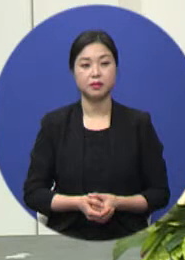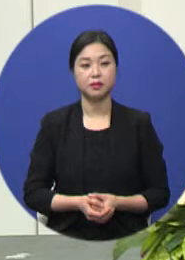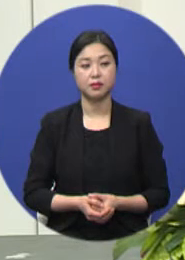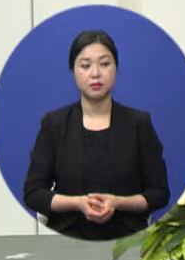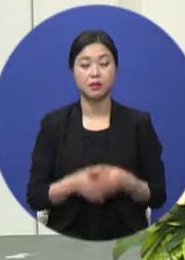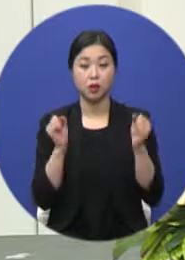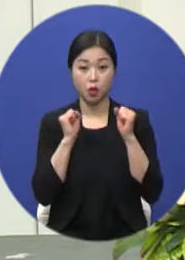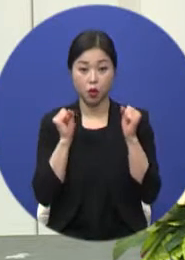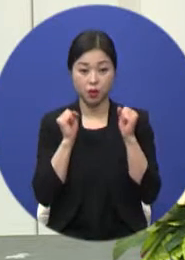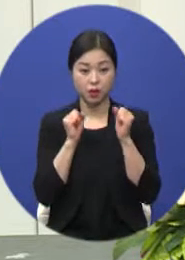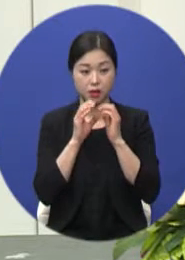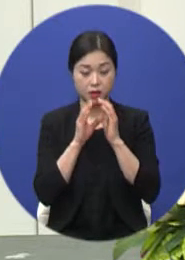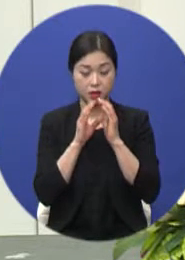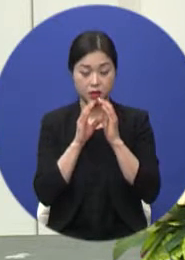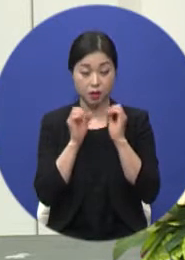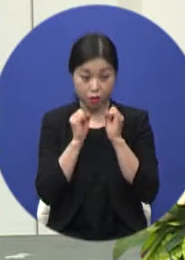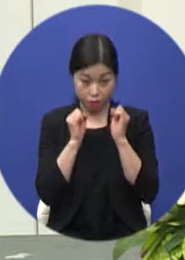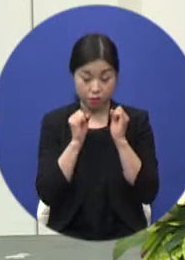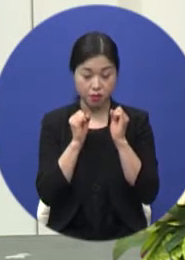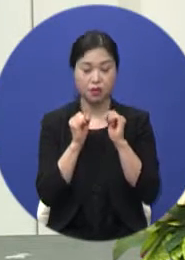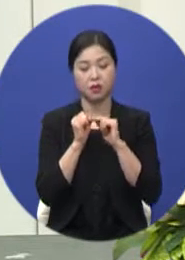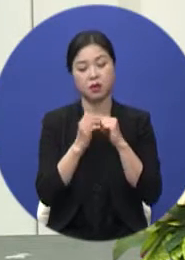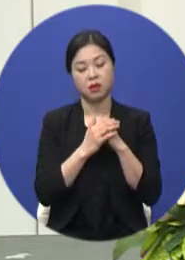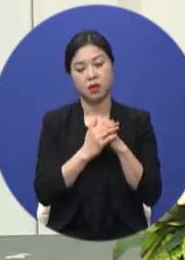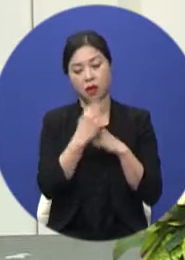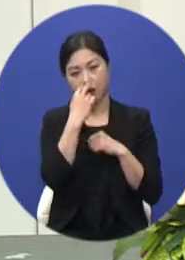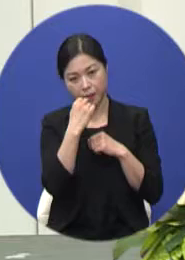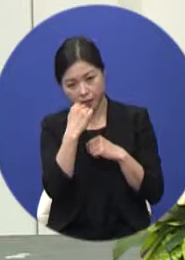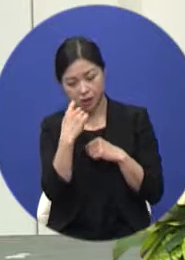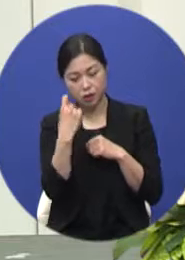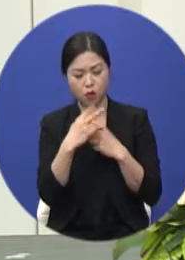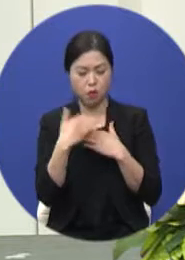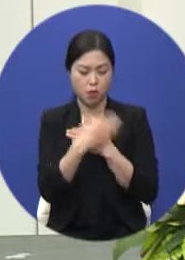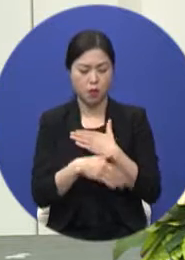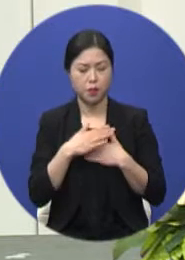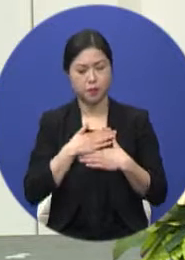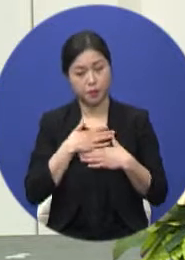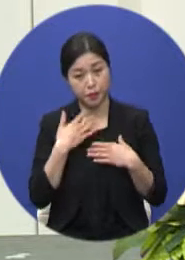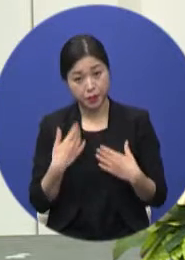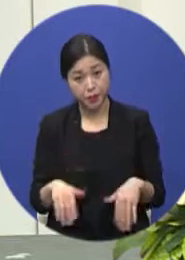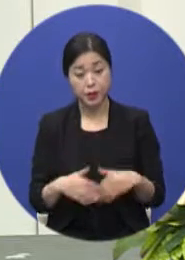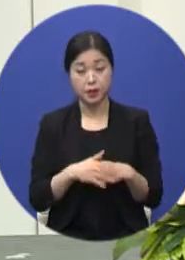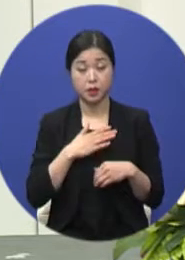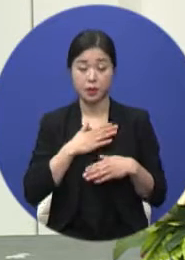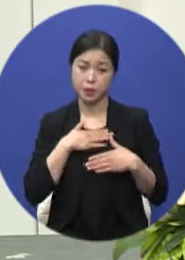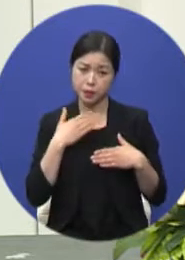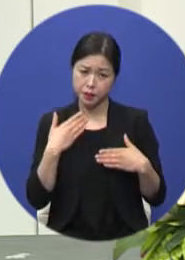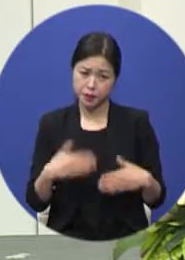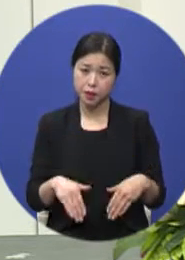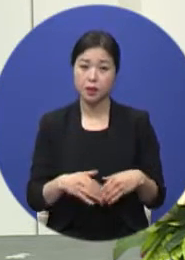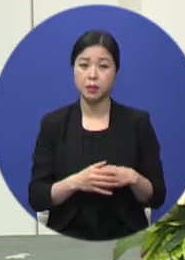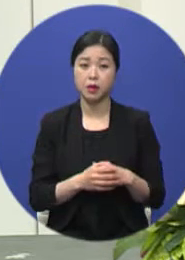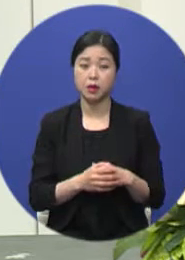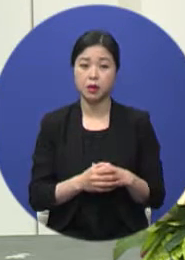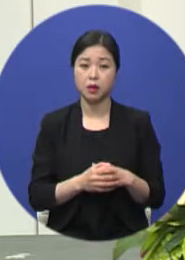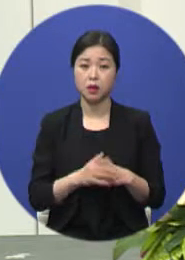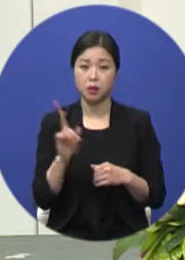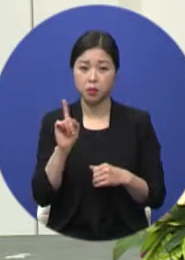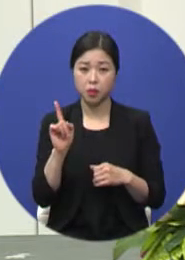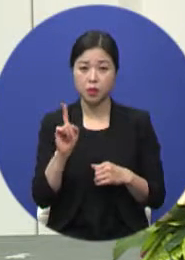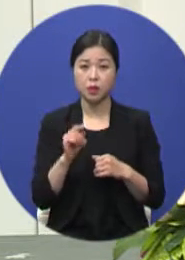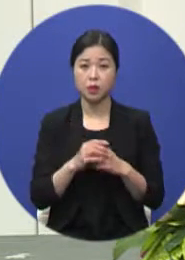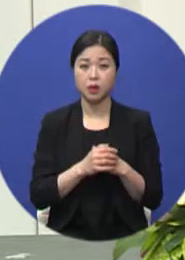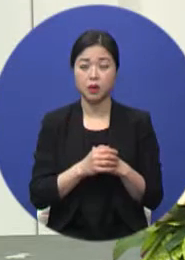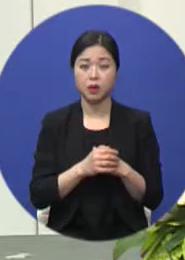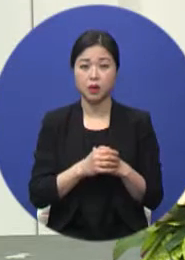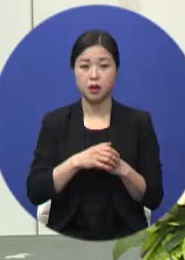겨울이다 보니까 막 감기도 오고 몸이 많이 피곤해졌는데 네. 제가 몸이 피곤하면 이제 자꾸 지렴이